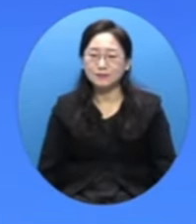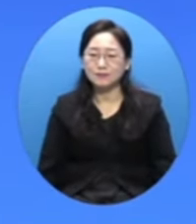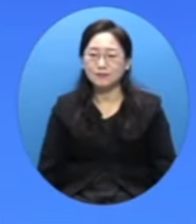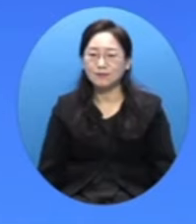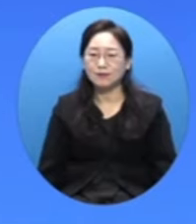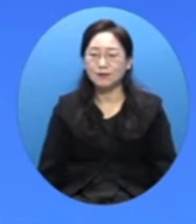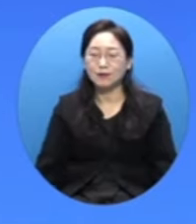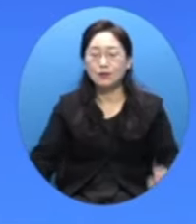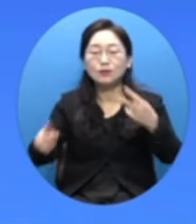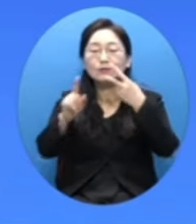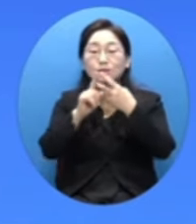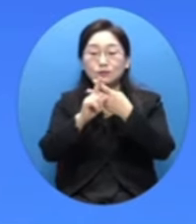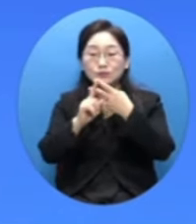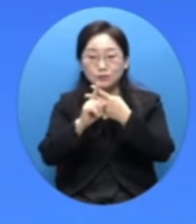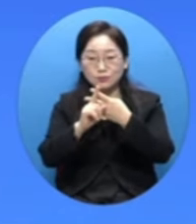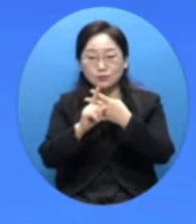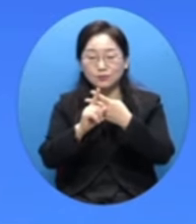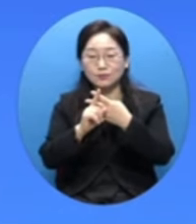중학교